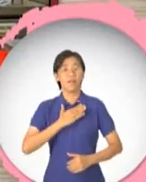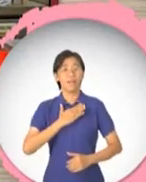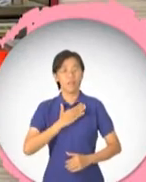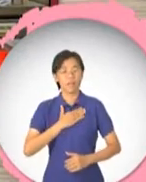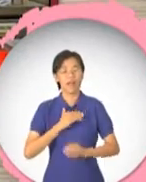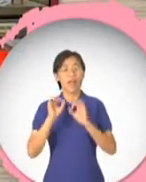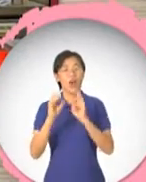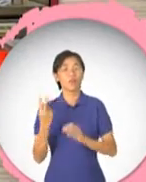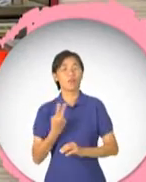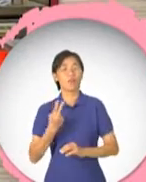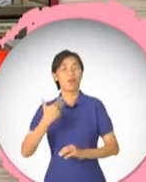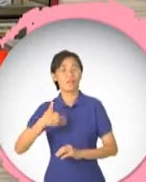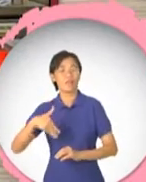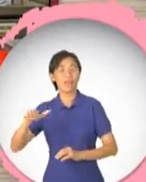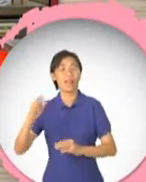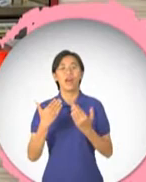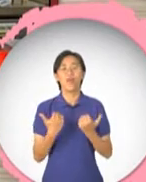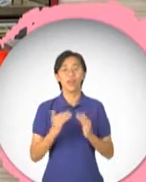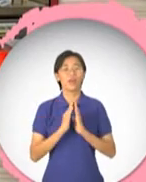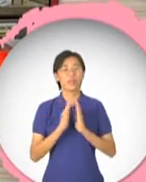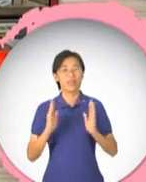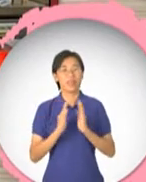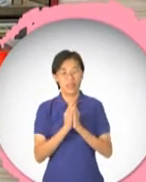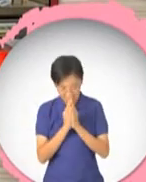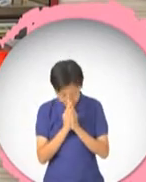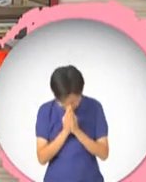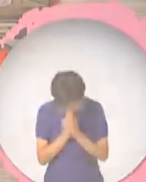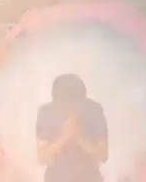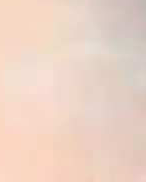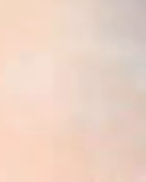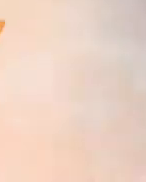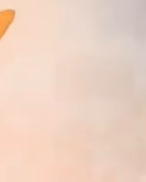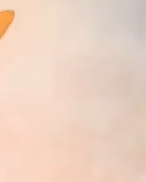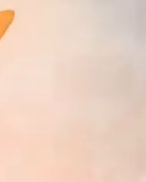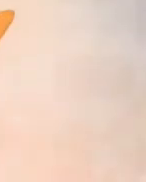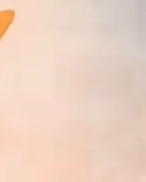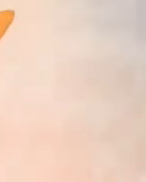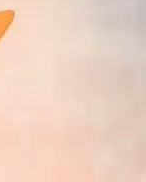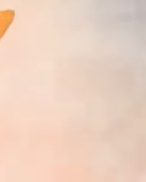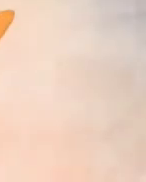าวงศ์และอาจารย์ธีรนุชขอลาไปก่อนสำหรับวันนี้ขอบคุณและสวัสดีครับ สวัสดีค่ะ